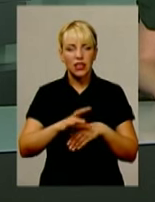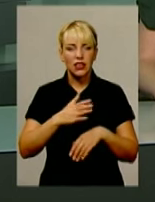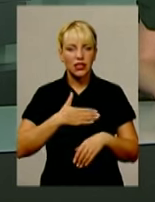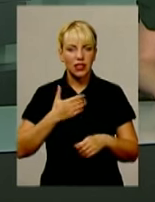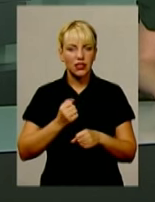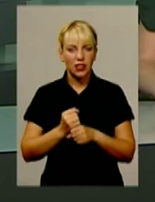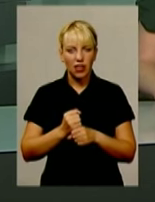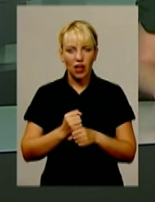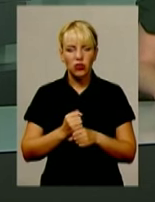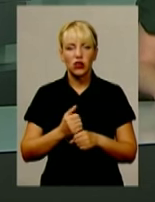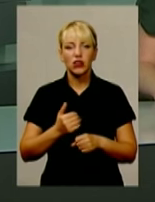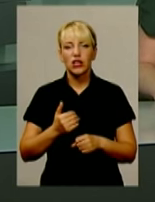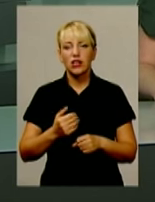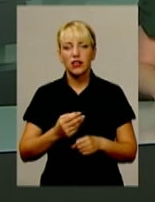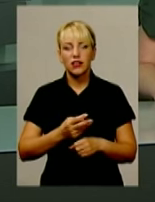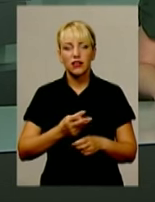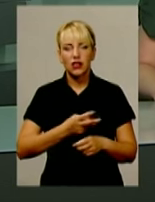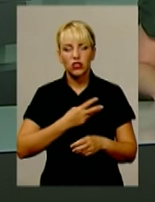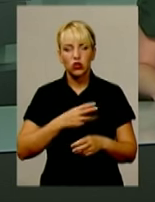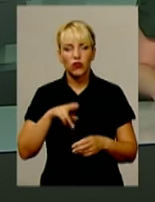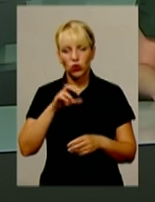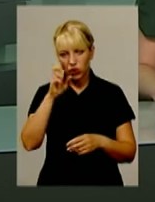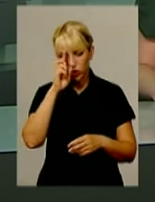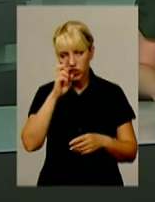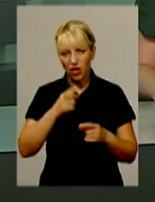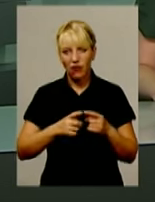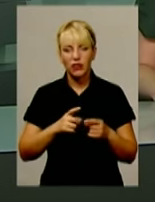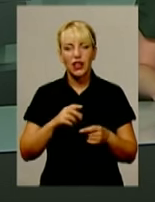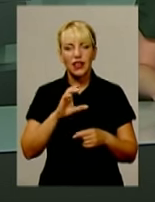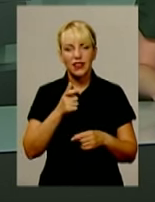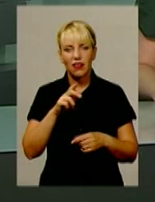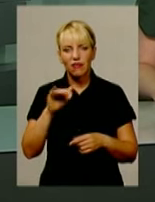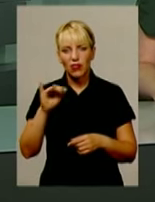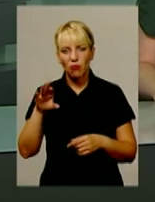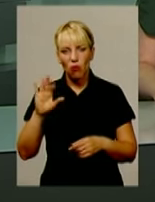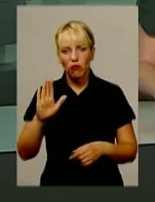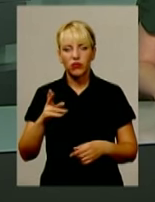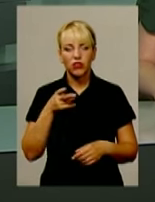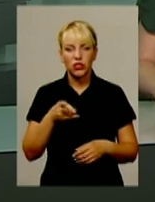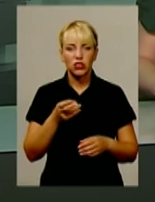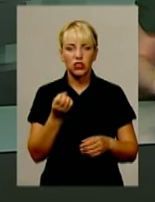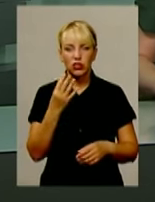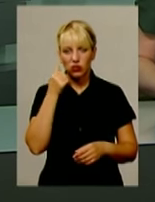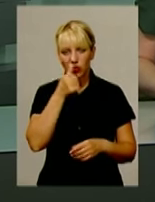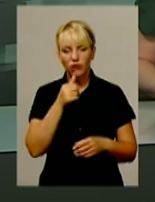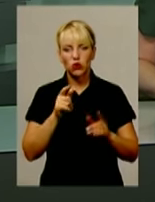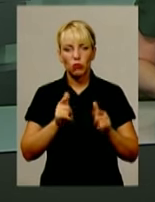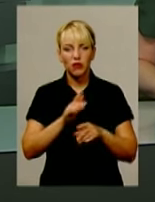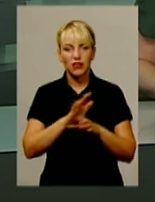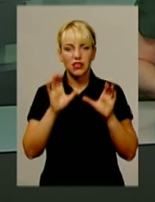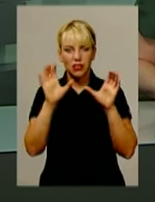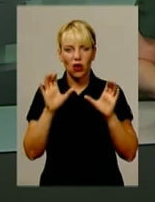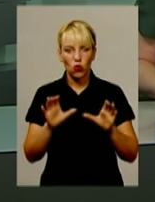до державної влади шепетівець Дмитро Єфімов у червні 2014 року вступив до незаконного терористичного